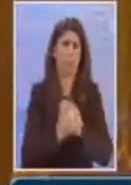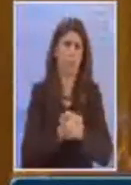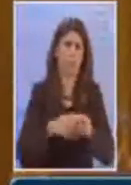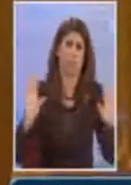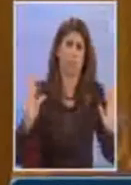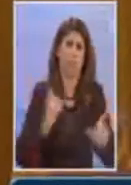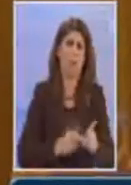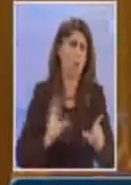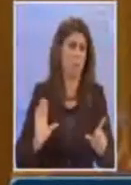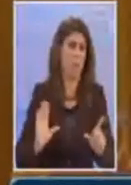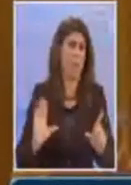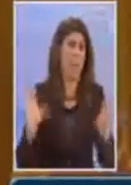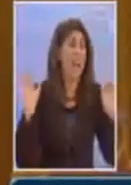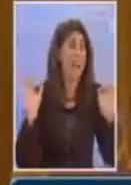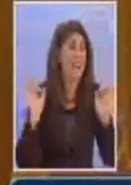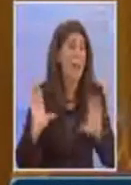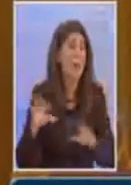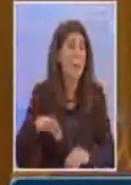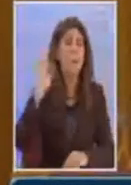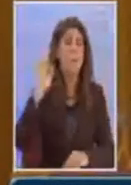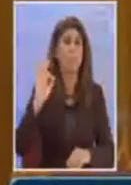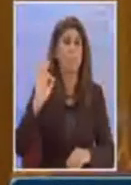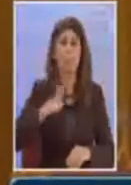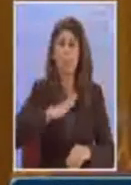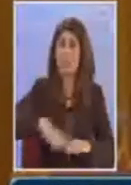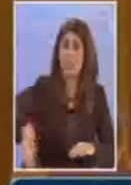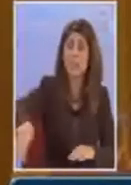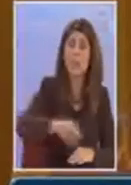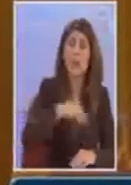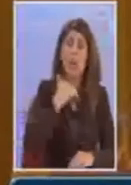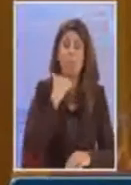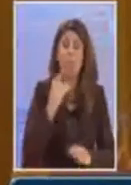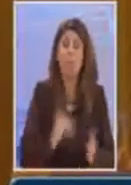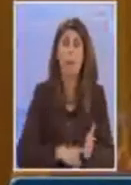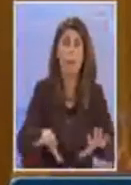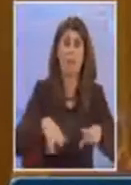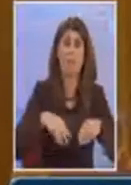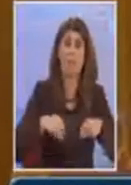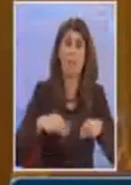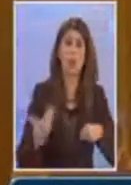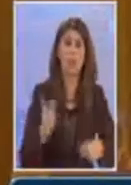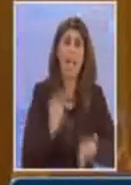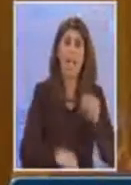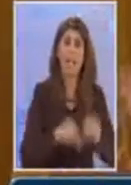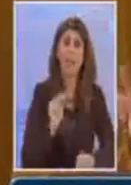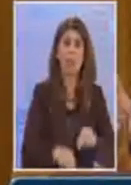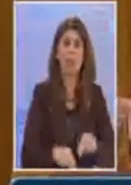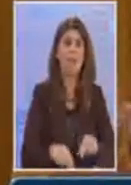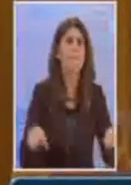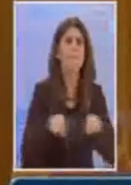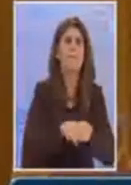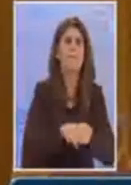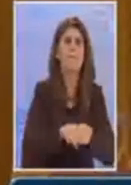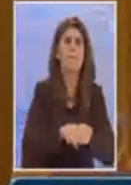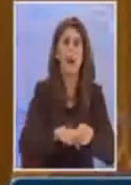σε καμία περίπτωση ο λαός δεν πρέπει να δεχθεί, και ένα μέρος δυστυχώς το δέχεται, ότι οι εκλογές ίσουν λαϊκή